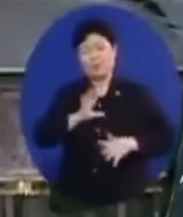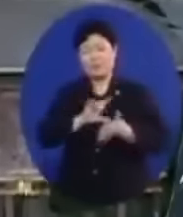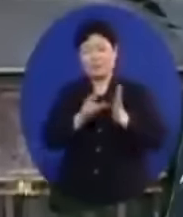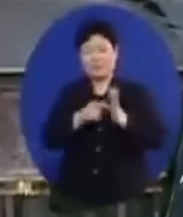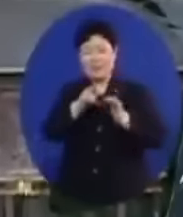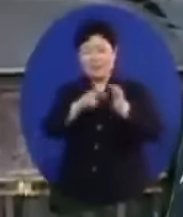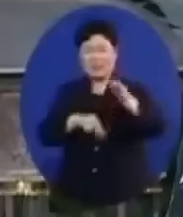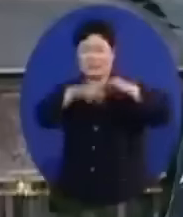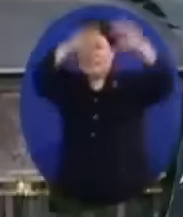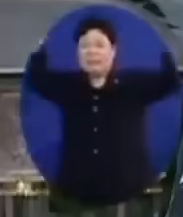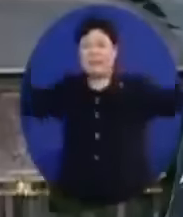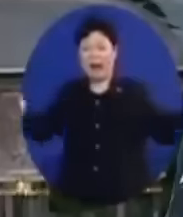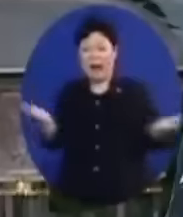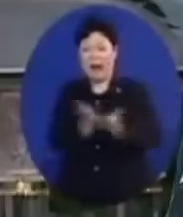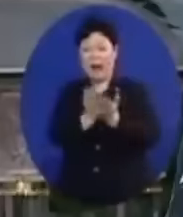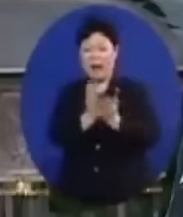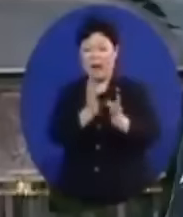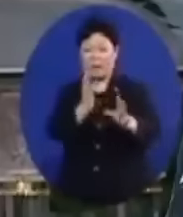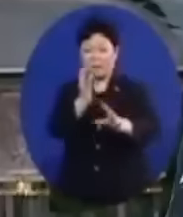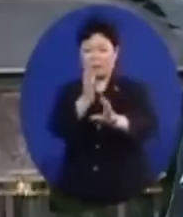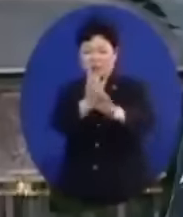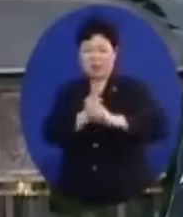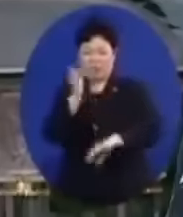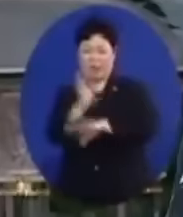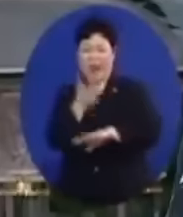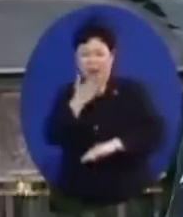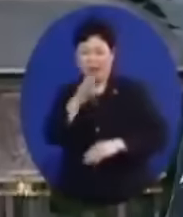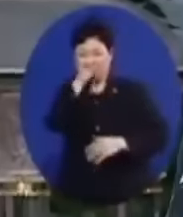다 샀으면 좋을 뿐 당했었어요.